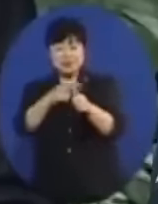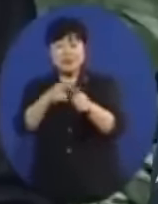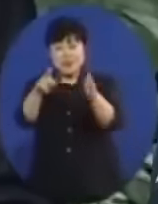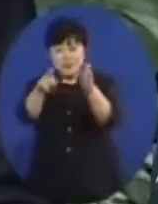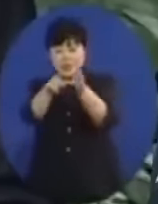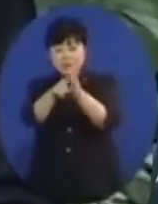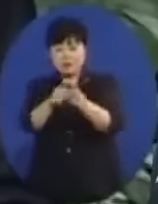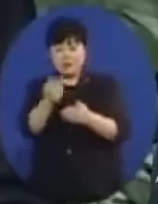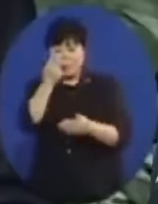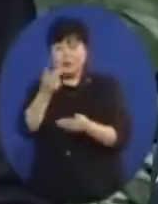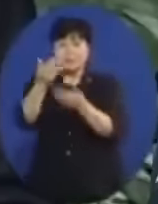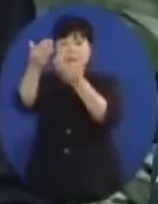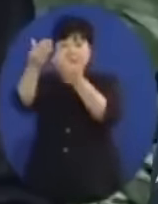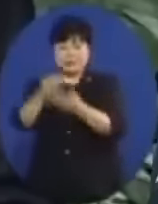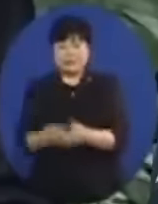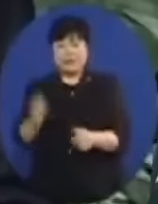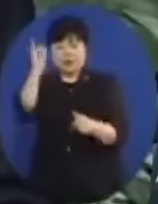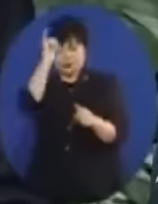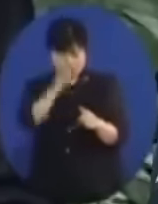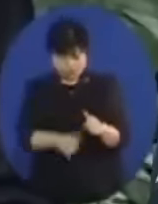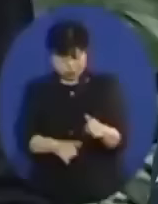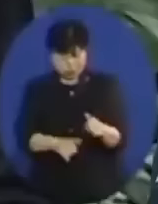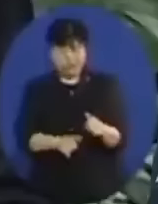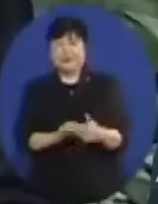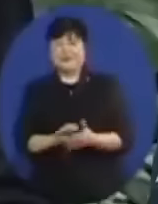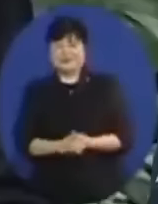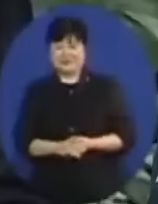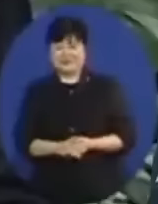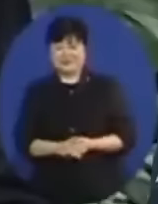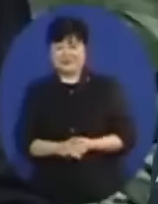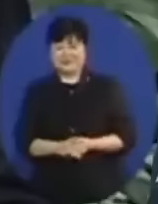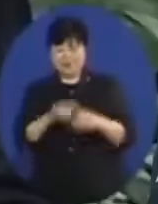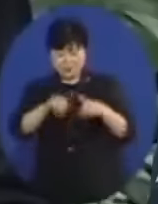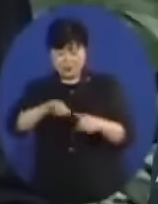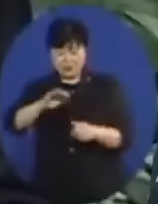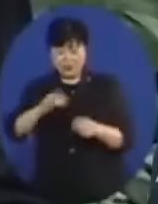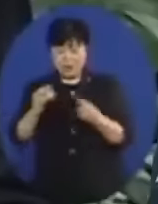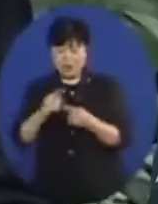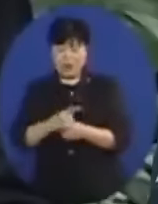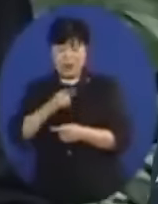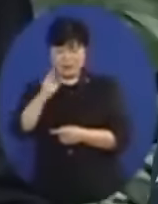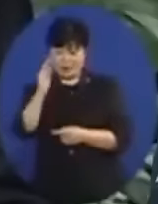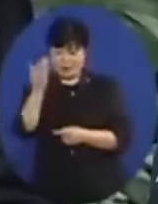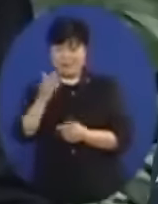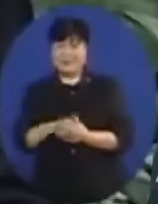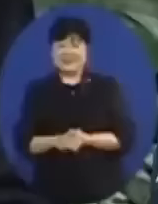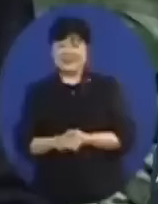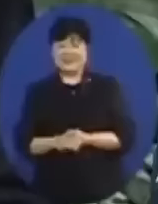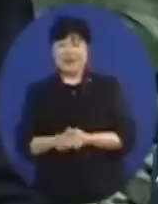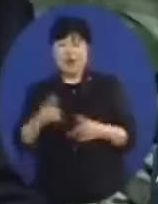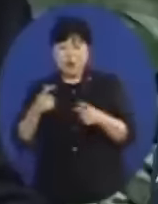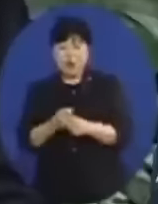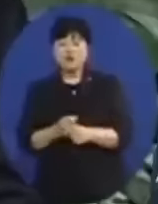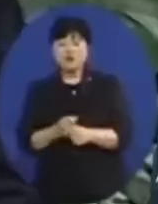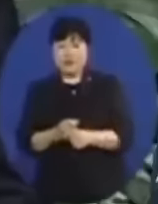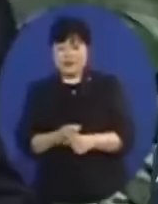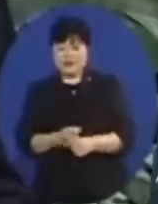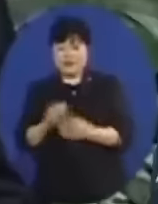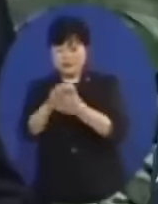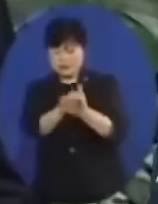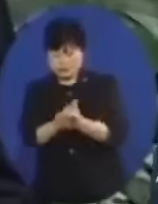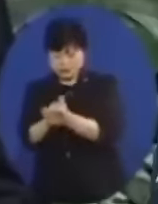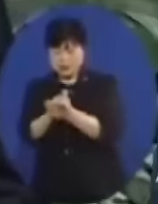위해서 목숨을 바치는 충성스러운 일꾼이 되었습니다. 원수가